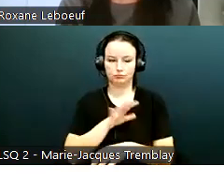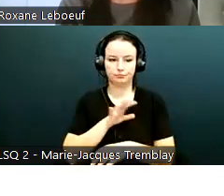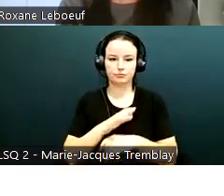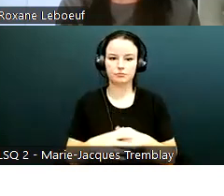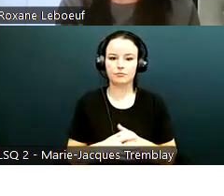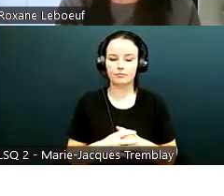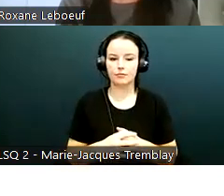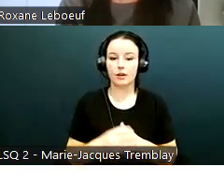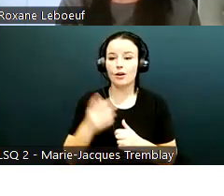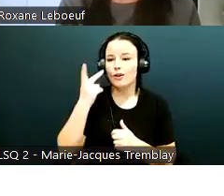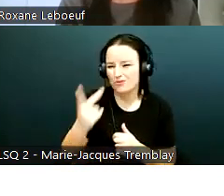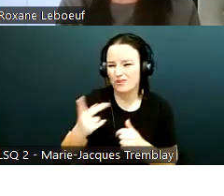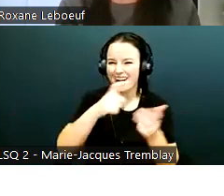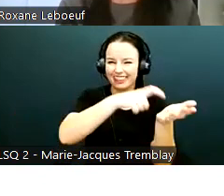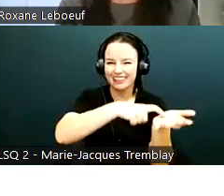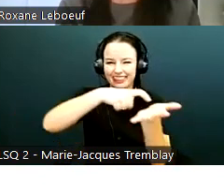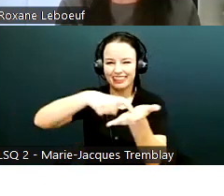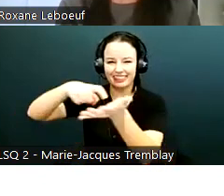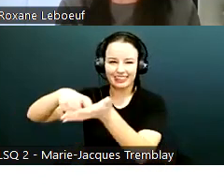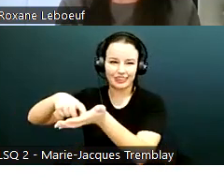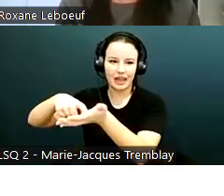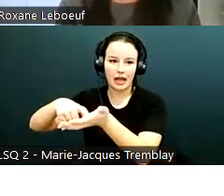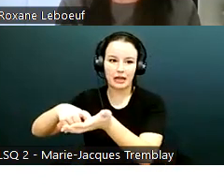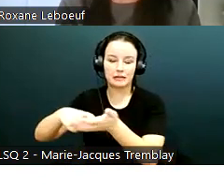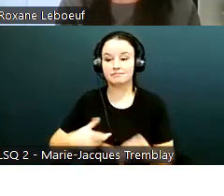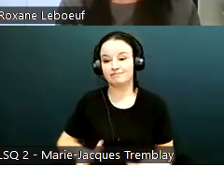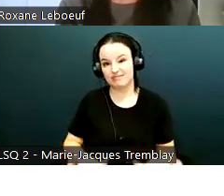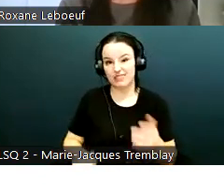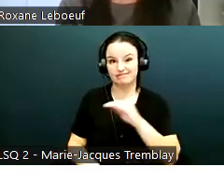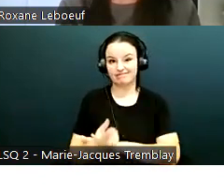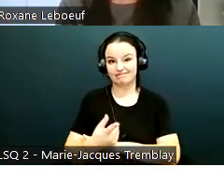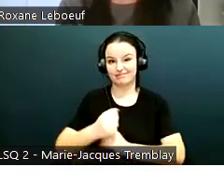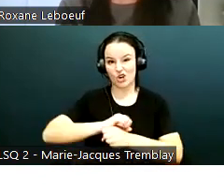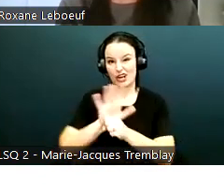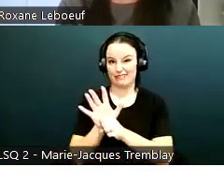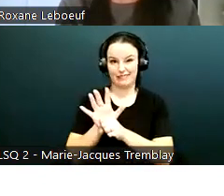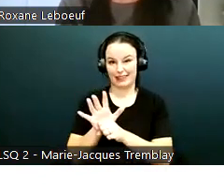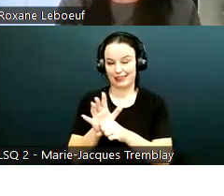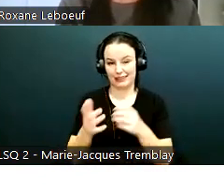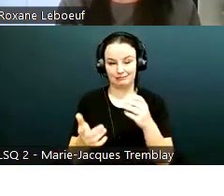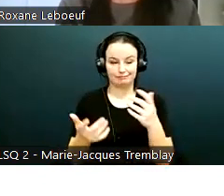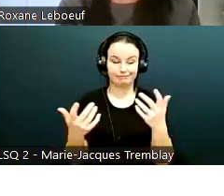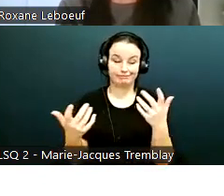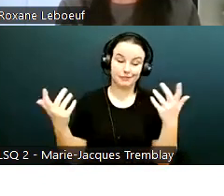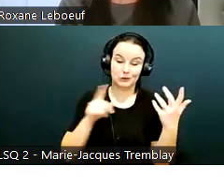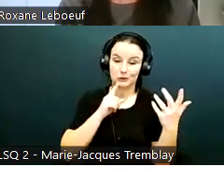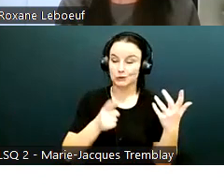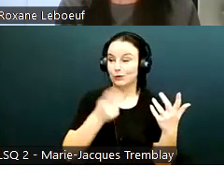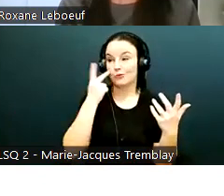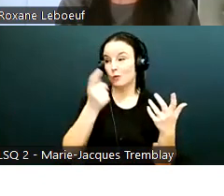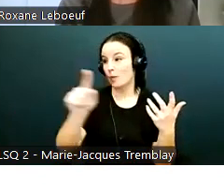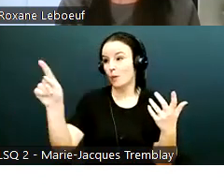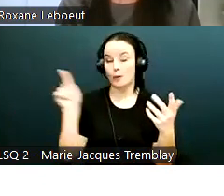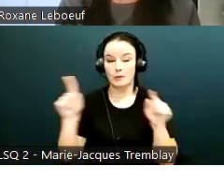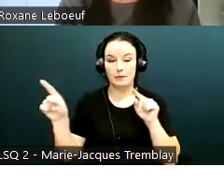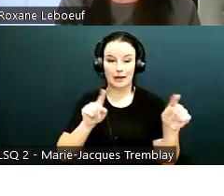Écoutez, vous voyez les dates. Hein? Vous comprenez que la pandémie nous est tombée dessus dans ce projet-là, comme dans plusieurs autres projets. Donc, il a